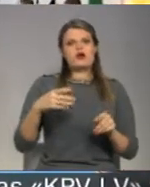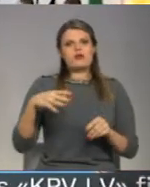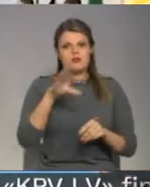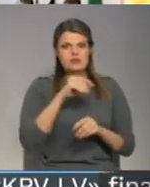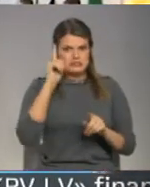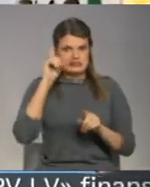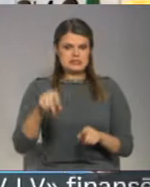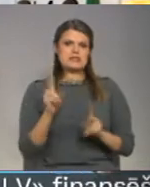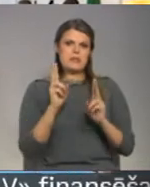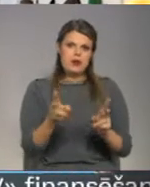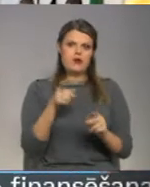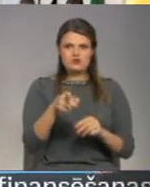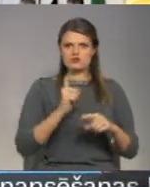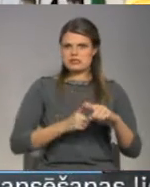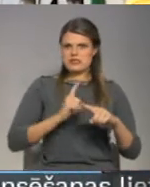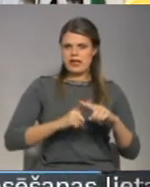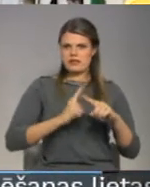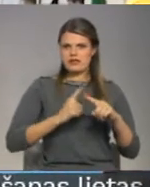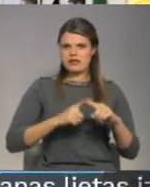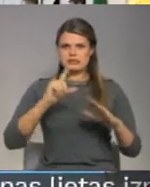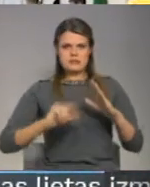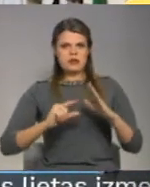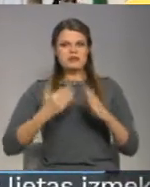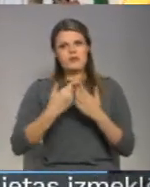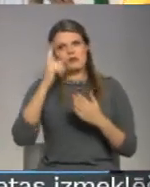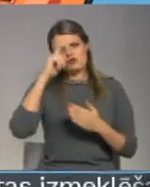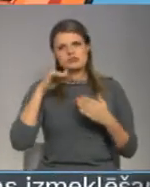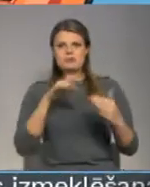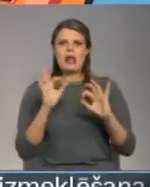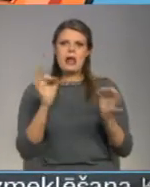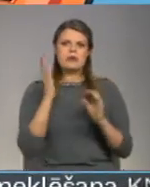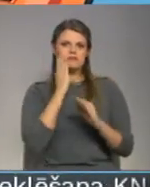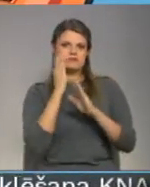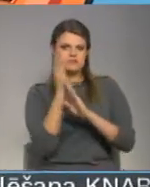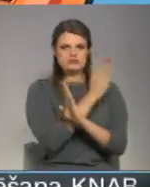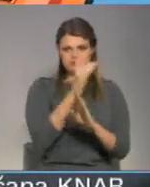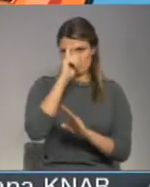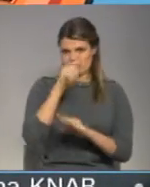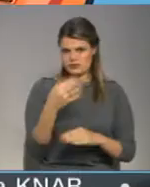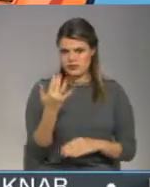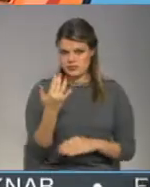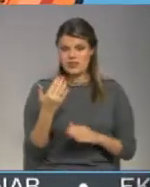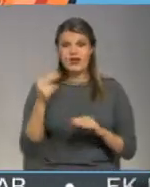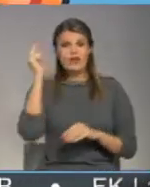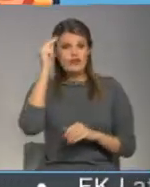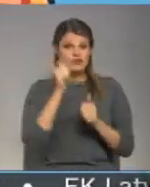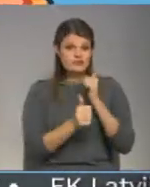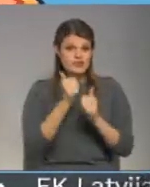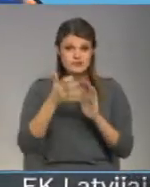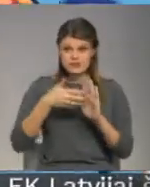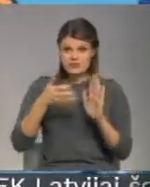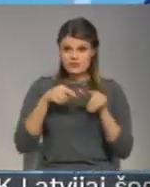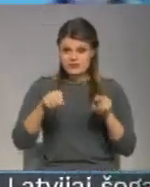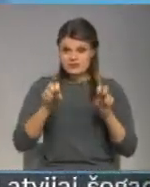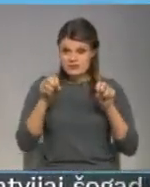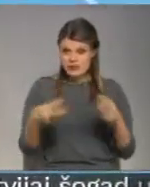tad tu skaidri zini, ka tu nedrīksti ņemt mazāk, kā tas ir tagad. Treneris arī norāda, kopš treniņos un sacensībās izmanto